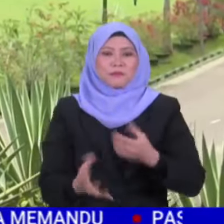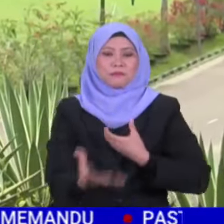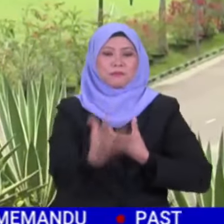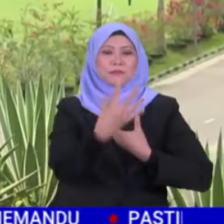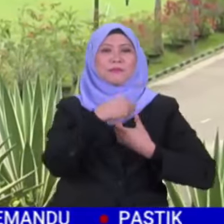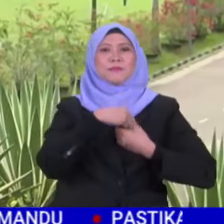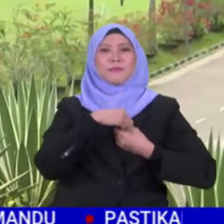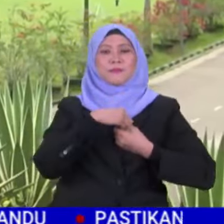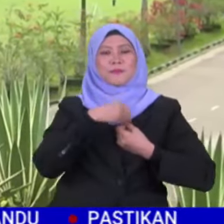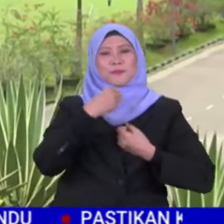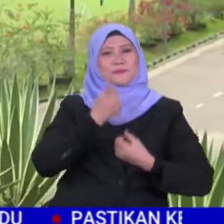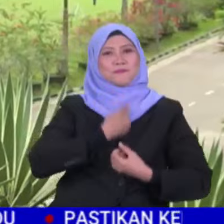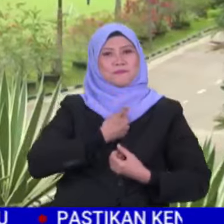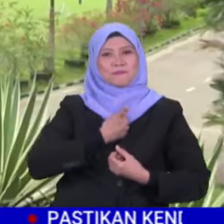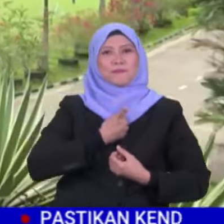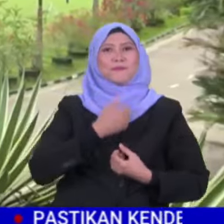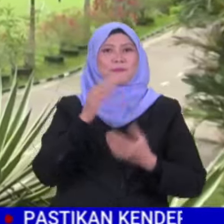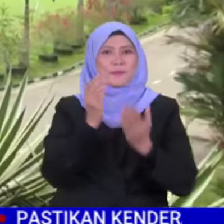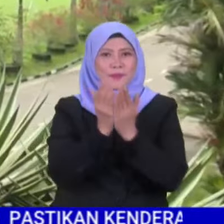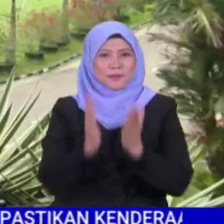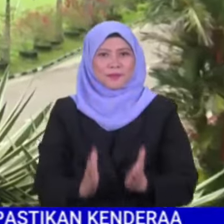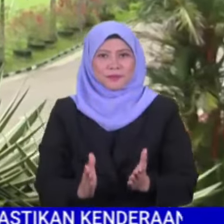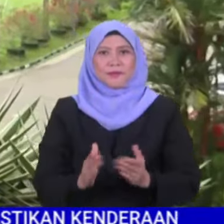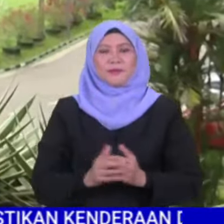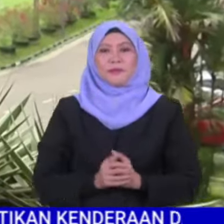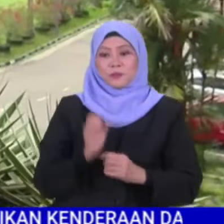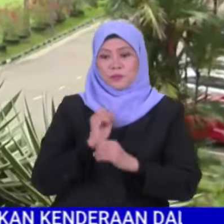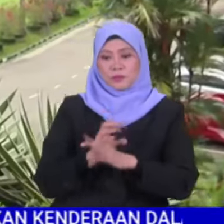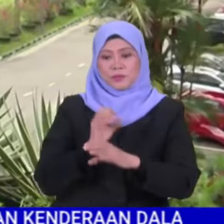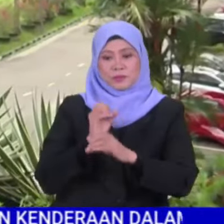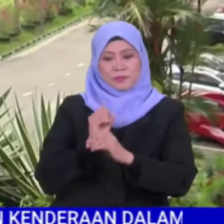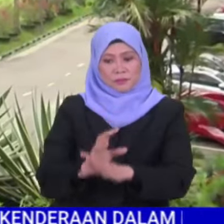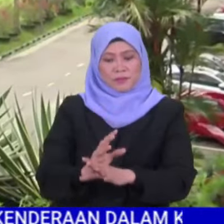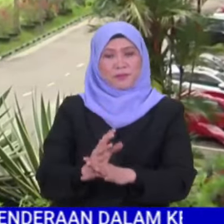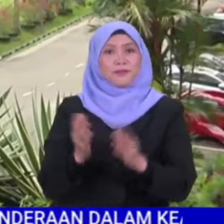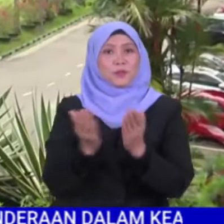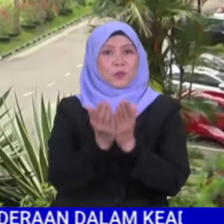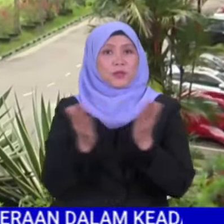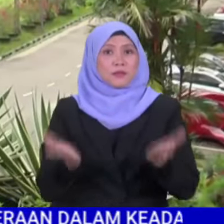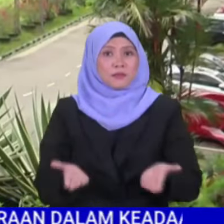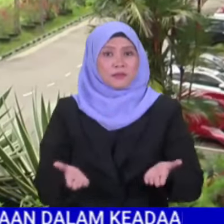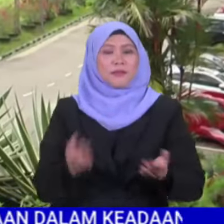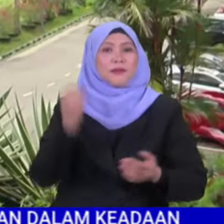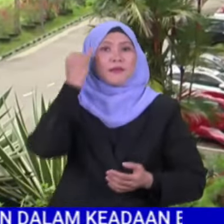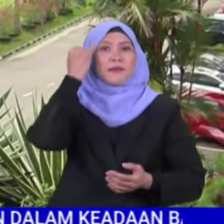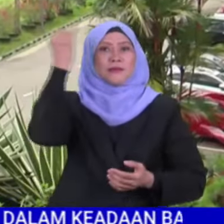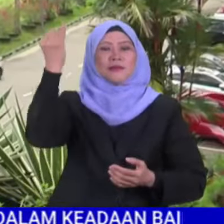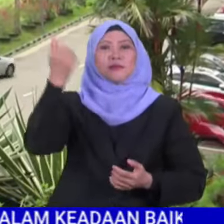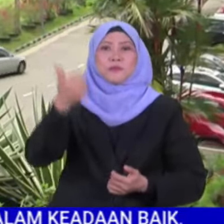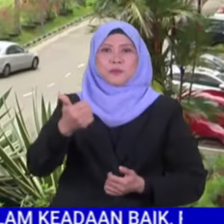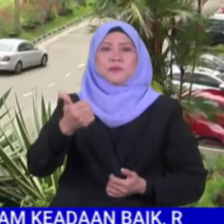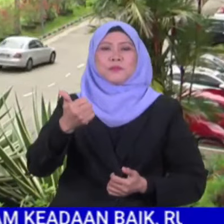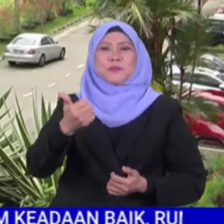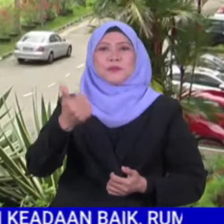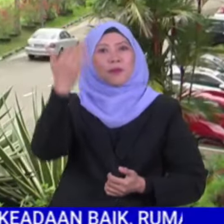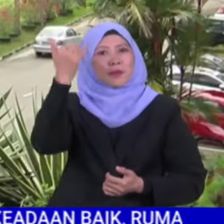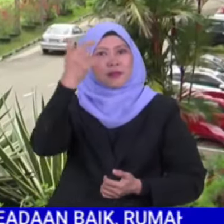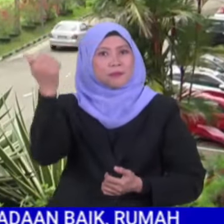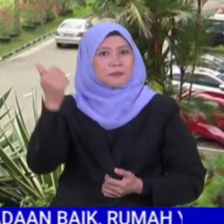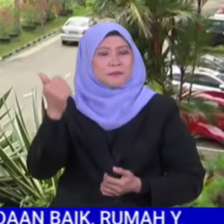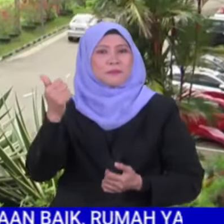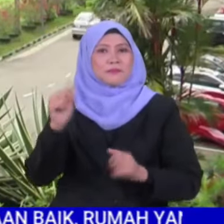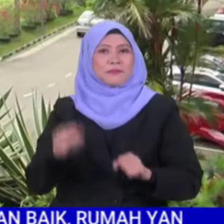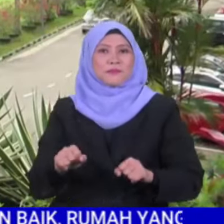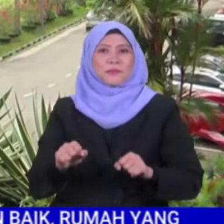dalam minda dan diri setiap pelajar. Untuk itu, usaha yang dijalankan sekolah ini merupakan satu idea yang bernas bagi